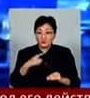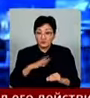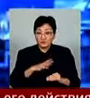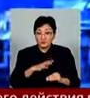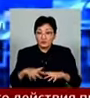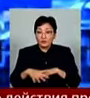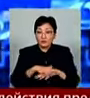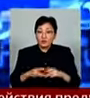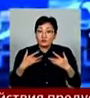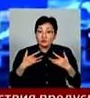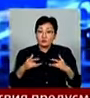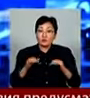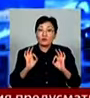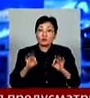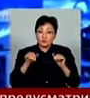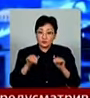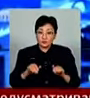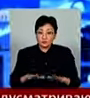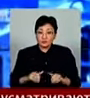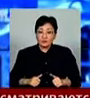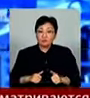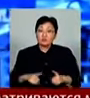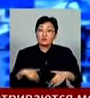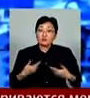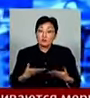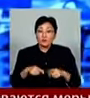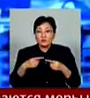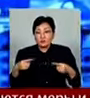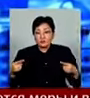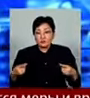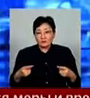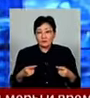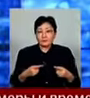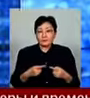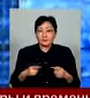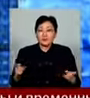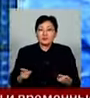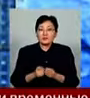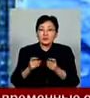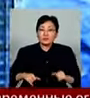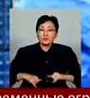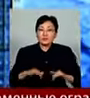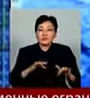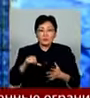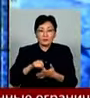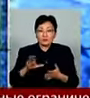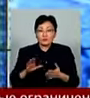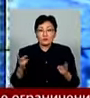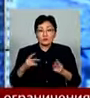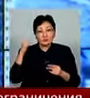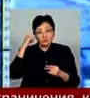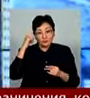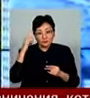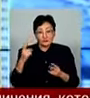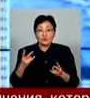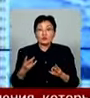етіп, көпшіліктің талабын оңтайлы жолмен шешуді ұсынды. Түрлі тұстан түртпектеп жатқан арандатушылыққа алынбай, ақылға салуды жолдап